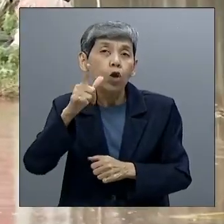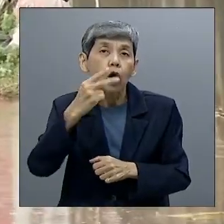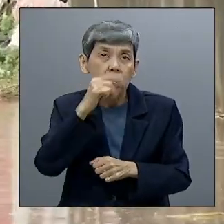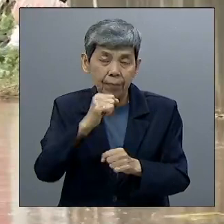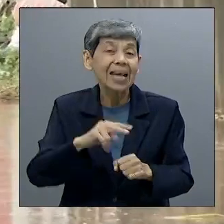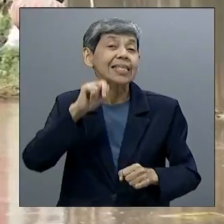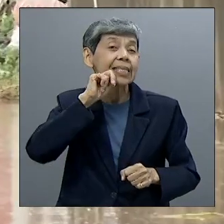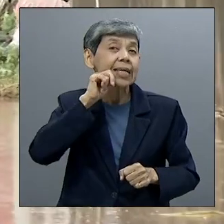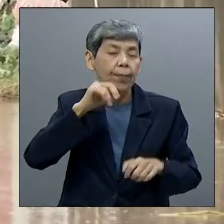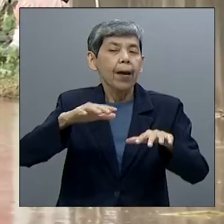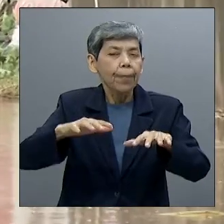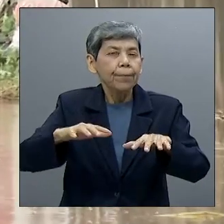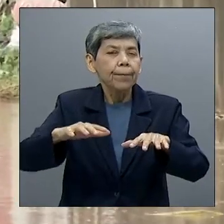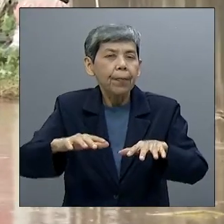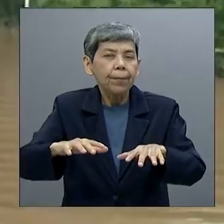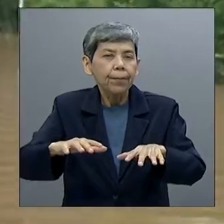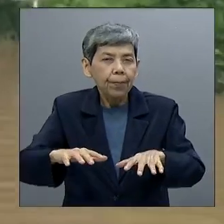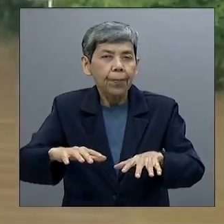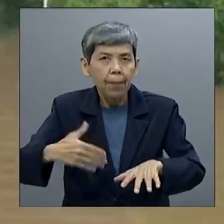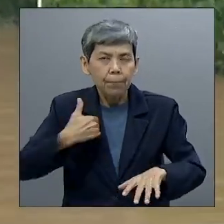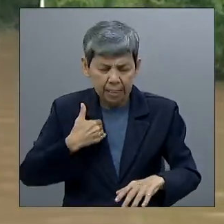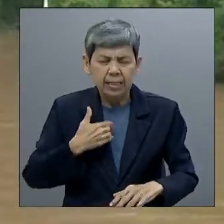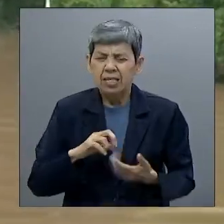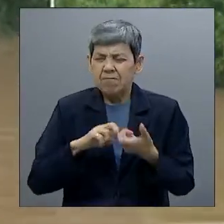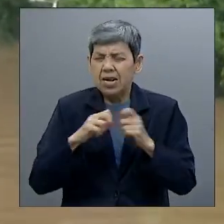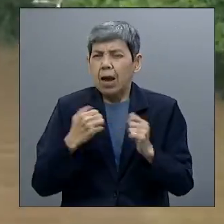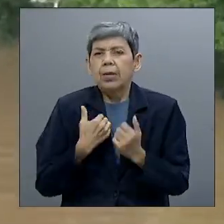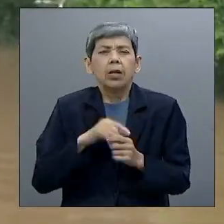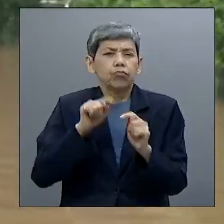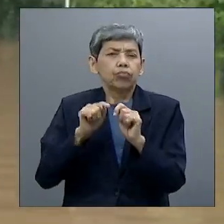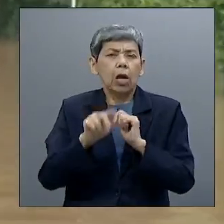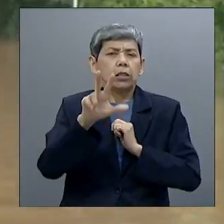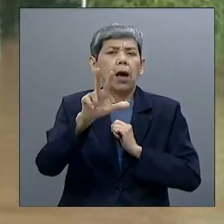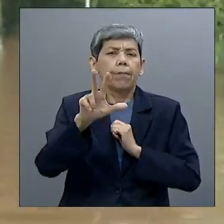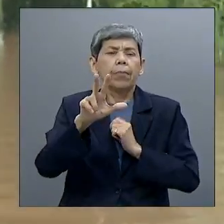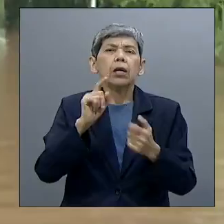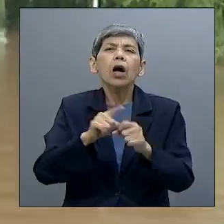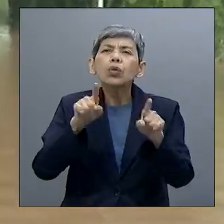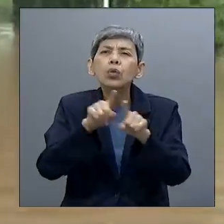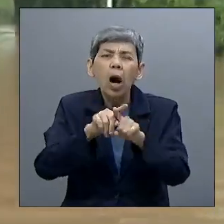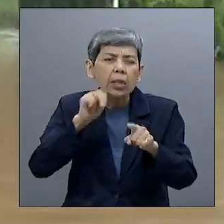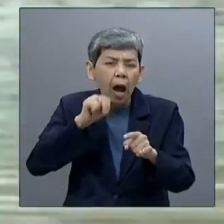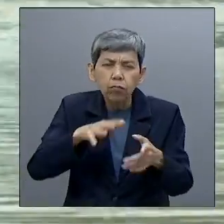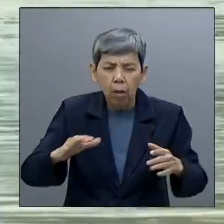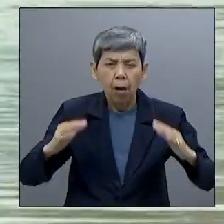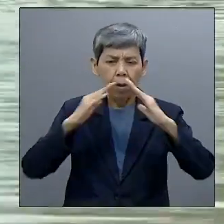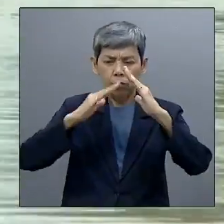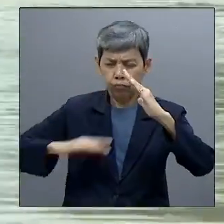ระดับน้ำค่อยๆลดลงช้าๆเบื้องต้นมีคนได้รับผลกระทบ3ตำบลส่วนใหญ่จะเป็นลักษณะของน้ำล้อมบ้าน